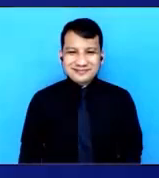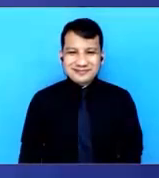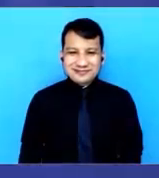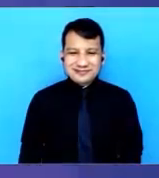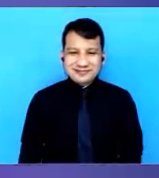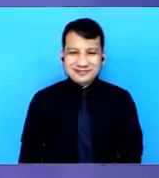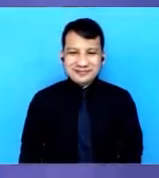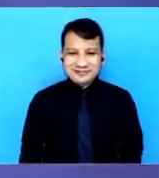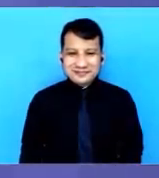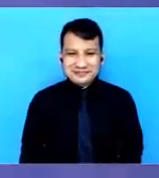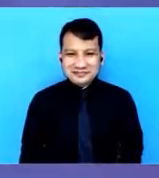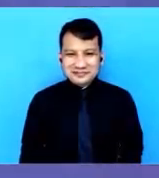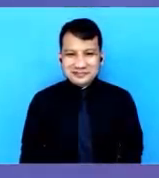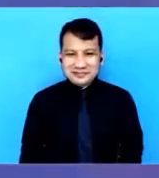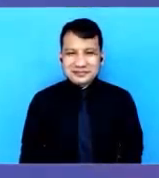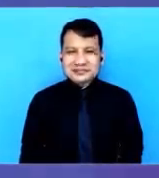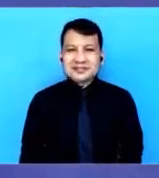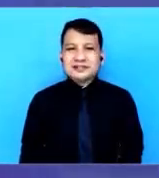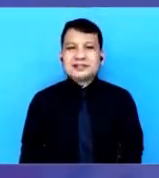Ayan.